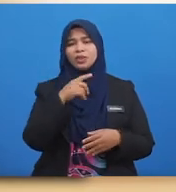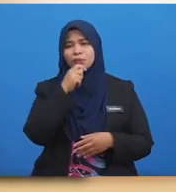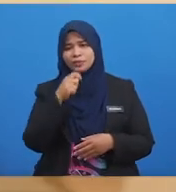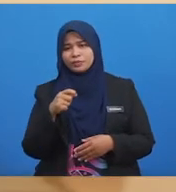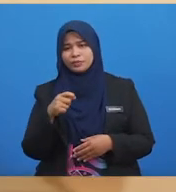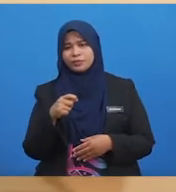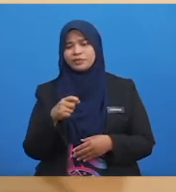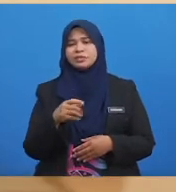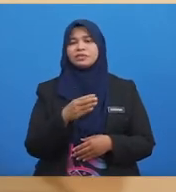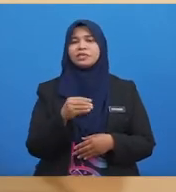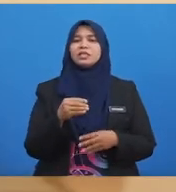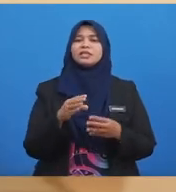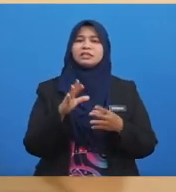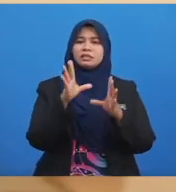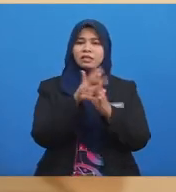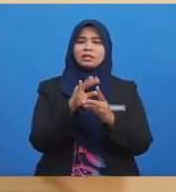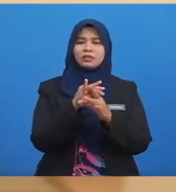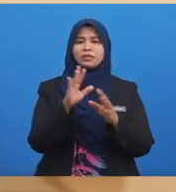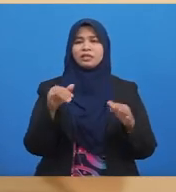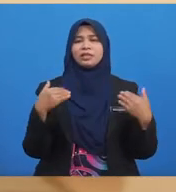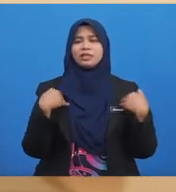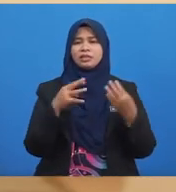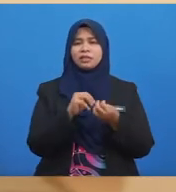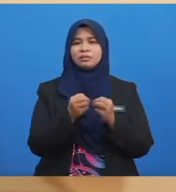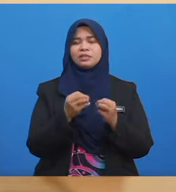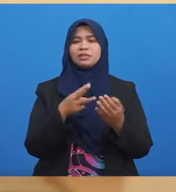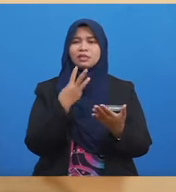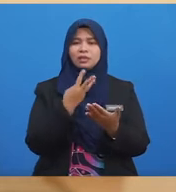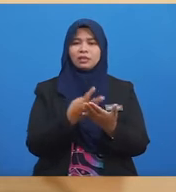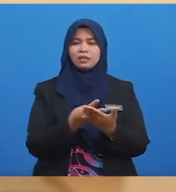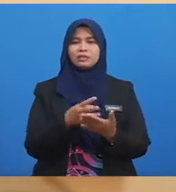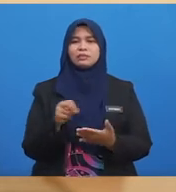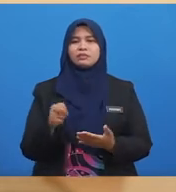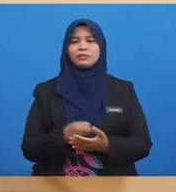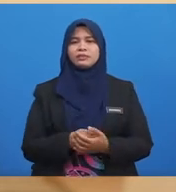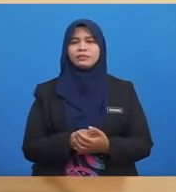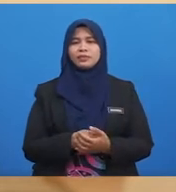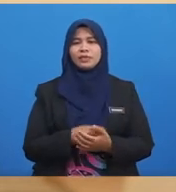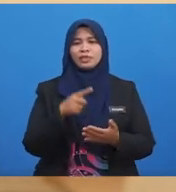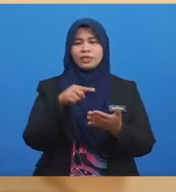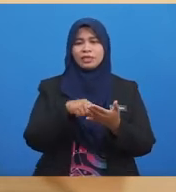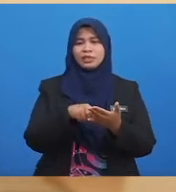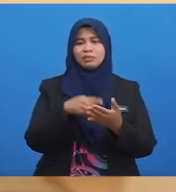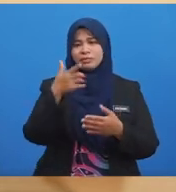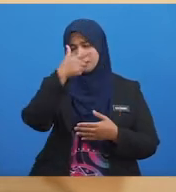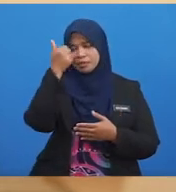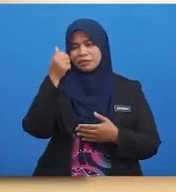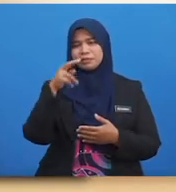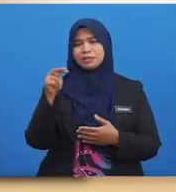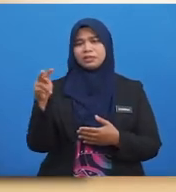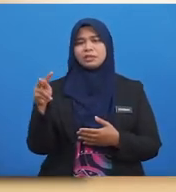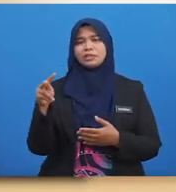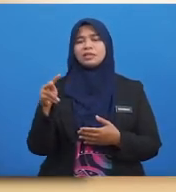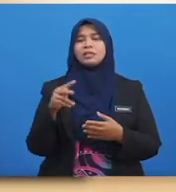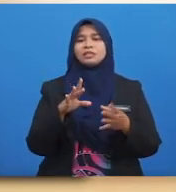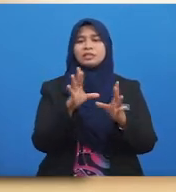waris. Seterusnya, Sarawak mempunyai masalah kewangan ekoran daripada kemusnahan akibat perang.